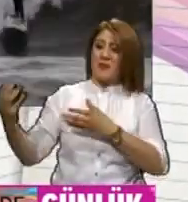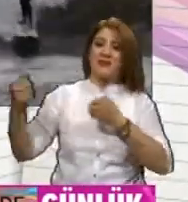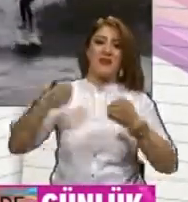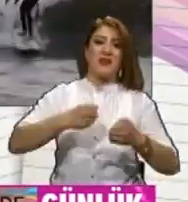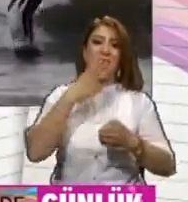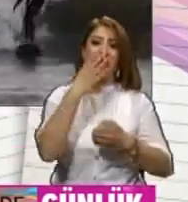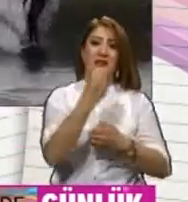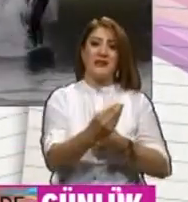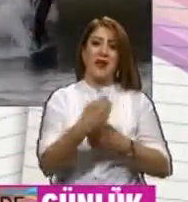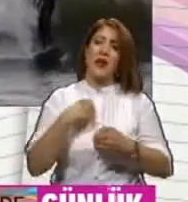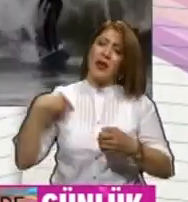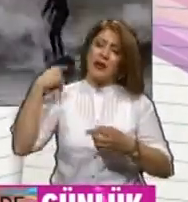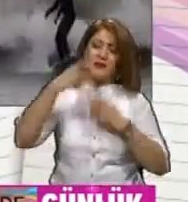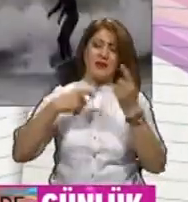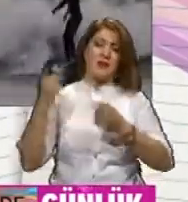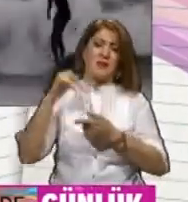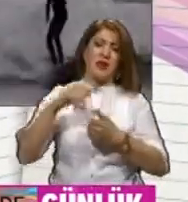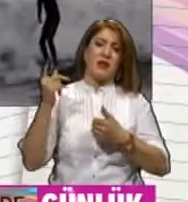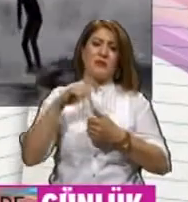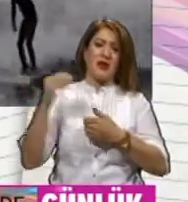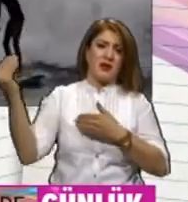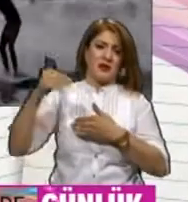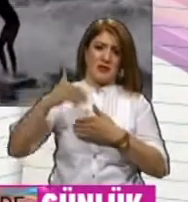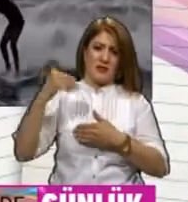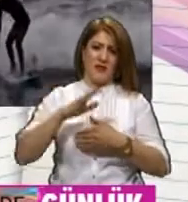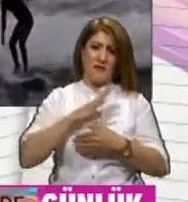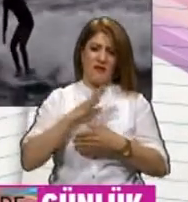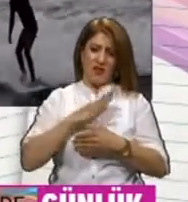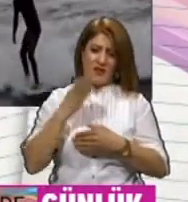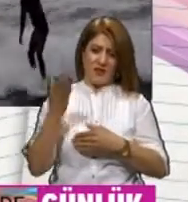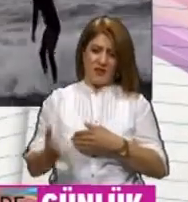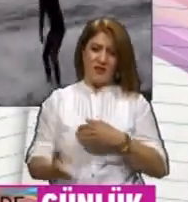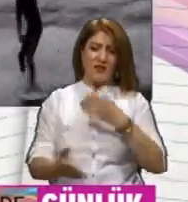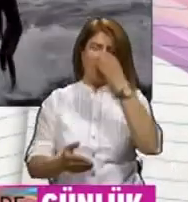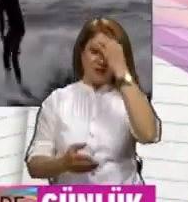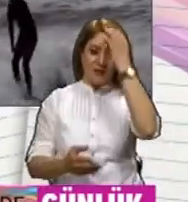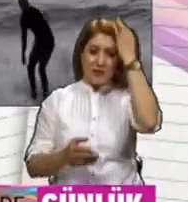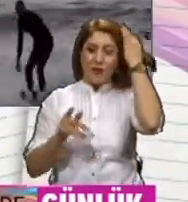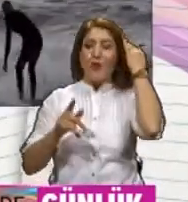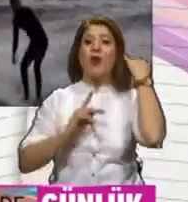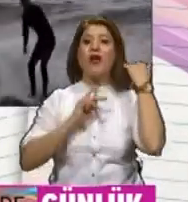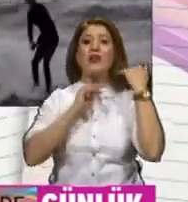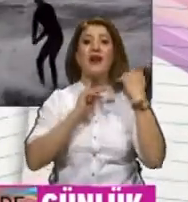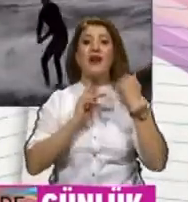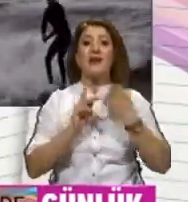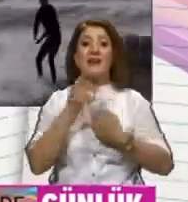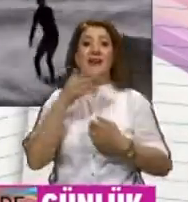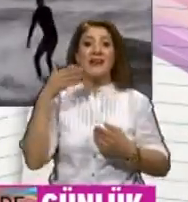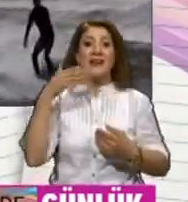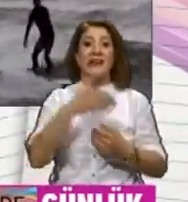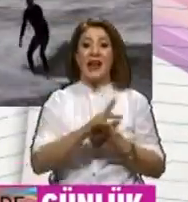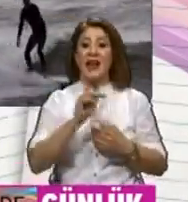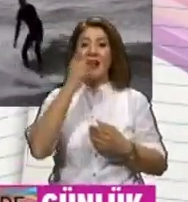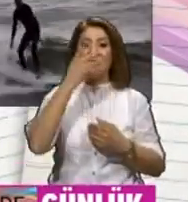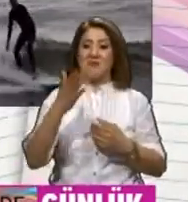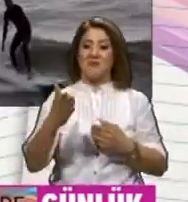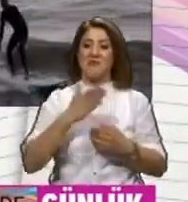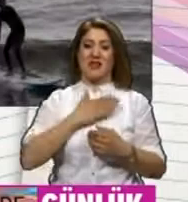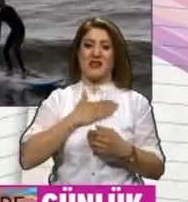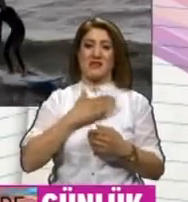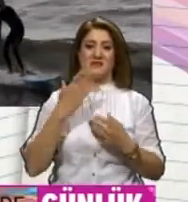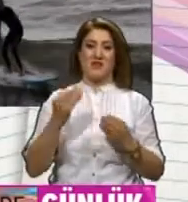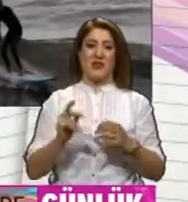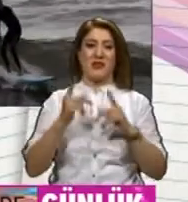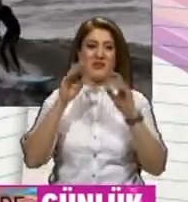bir müşterimizdi. Her yıl gelen bir müşterimizdi. O surfboard, Alanya'ya giren ilk surfboardudur. O boardla başladı her